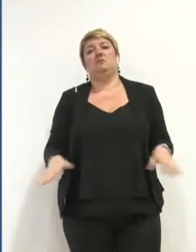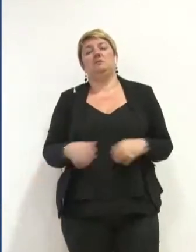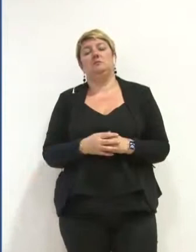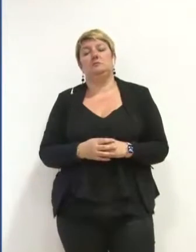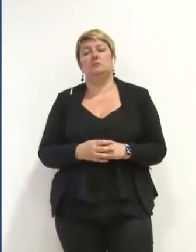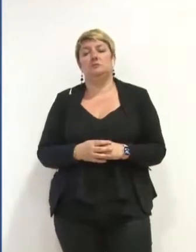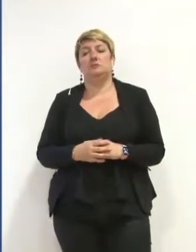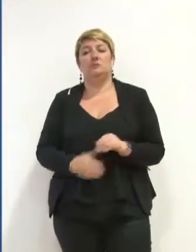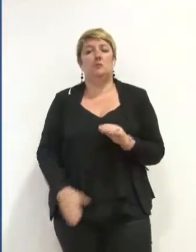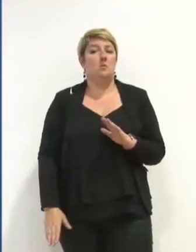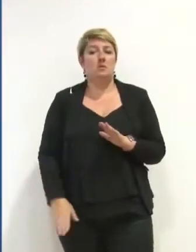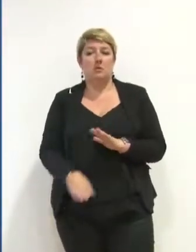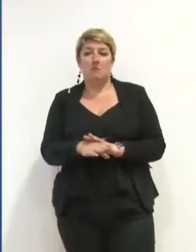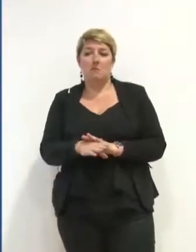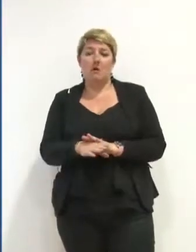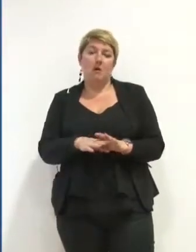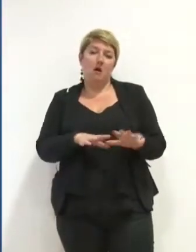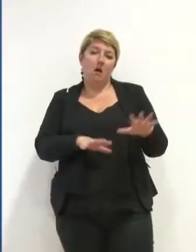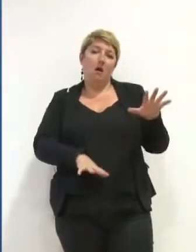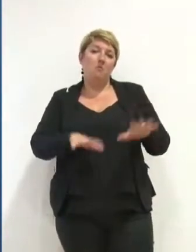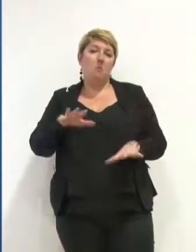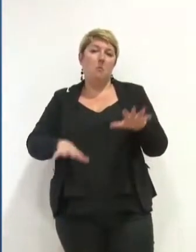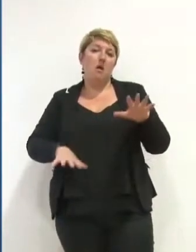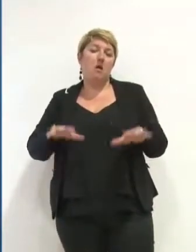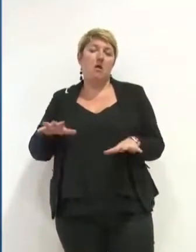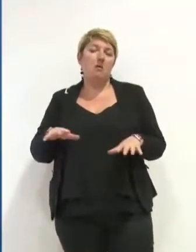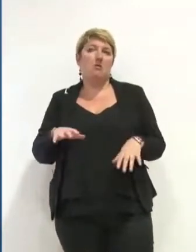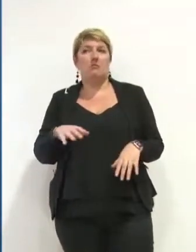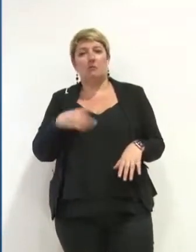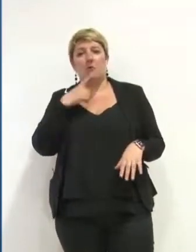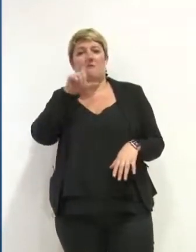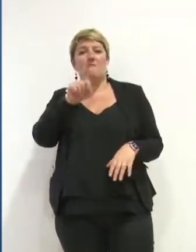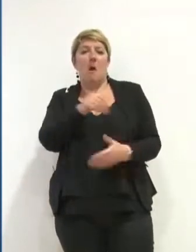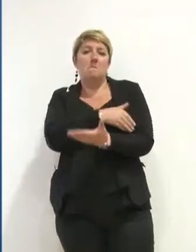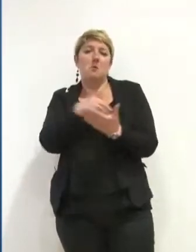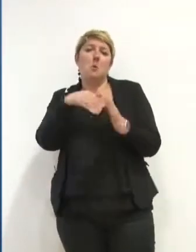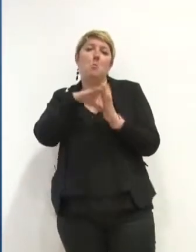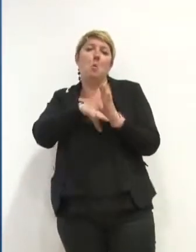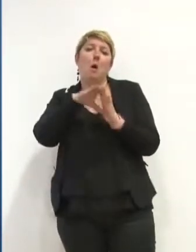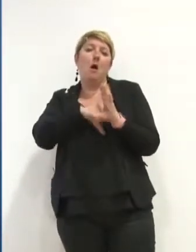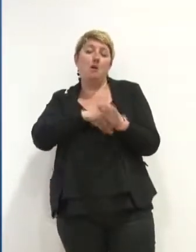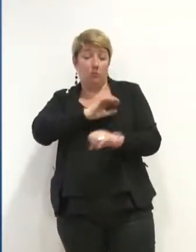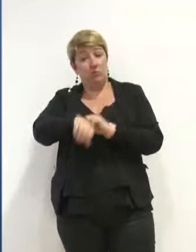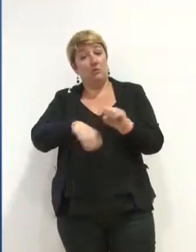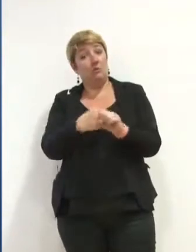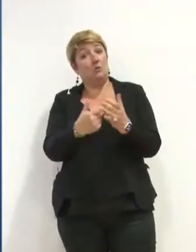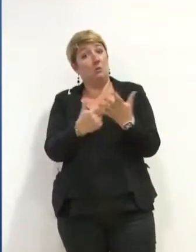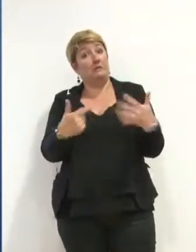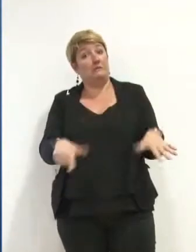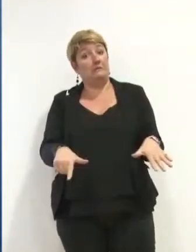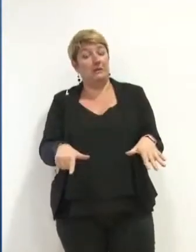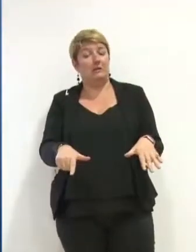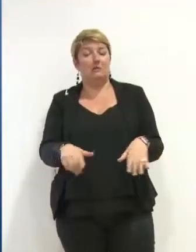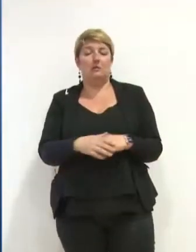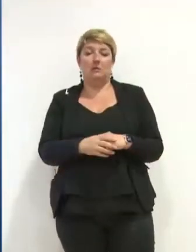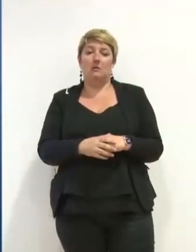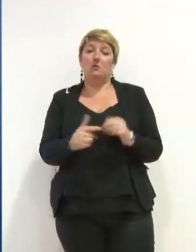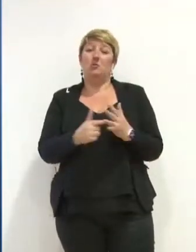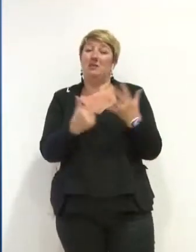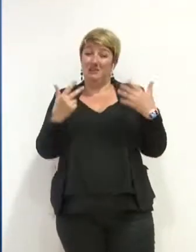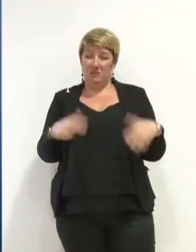Ils étaient à peu près un peu moins de 20 millions d'euros en 2017, 19 millions